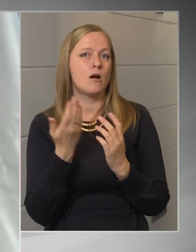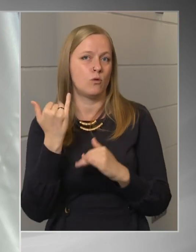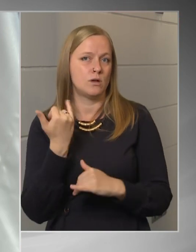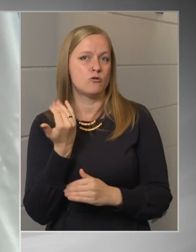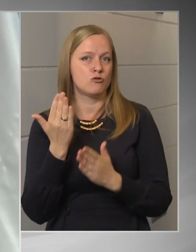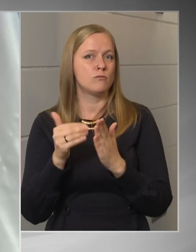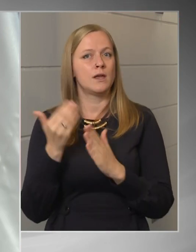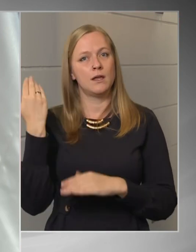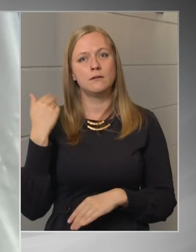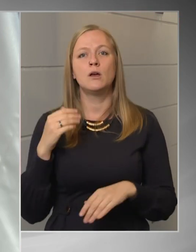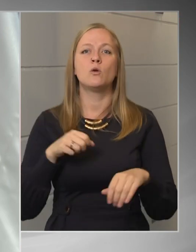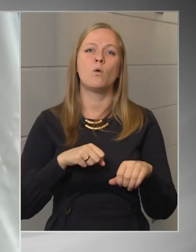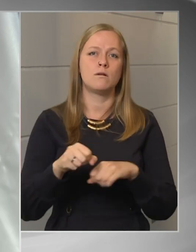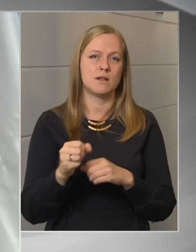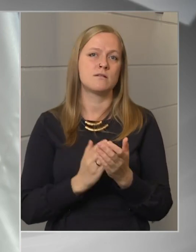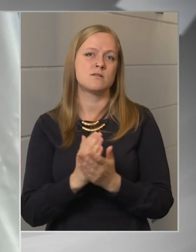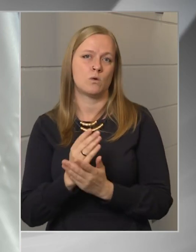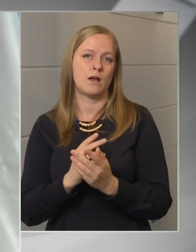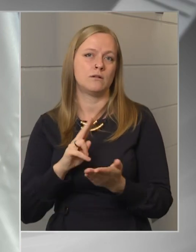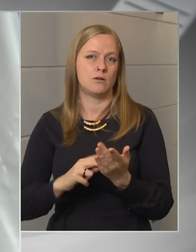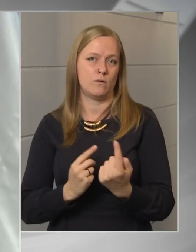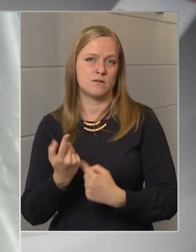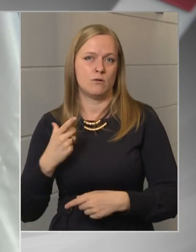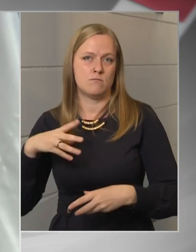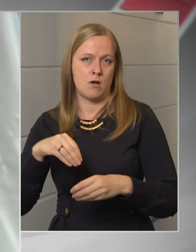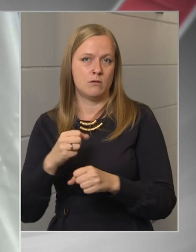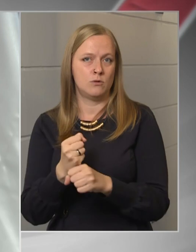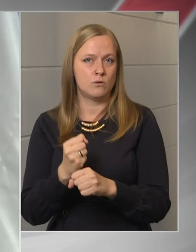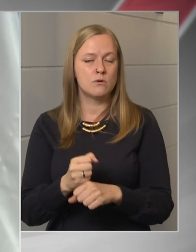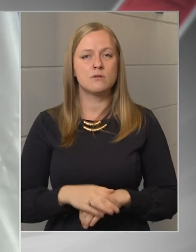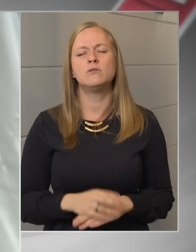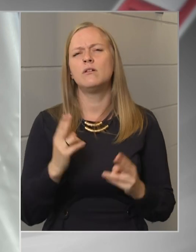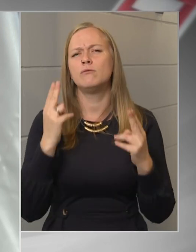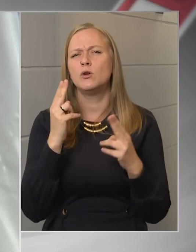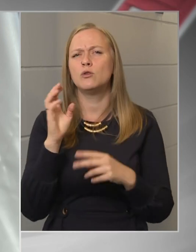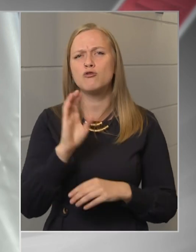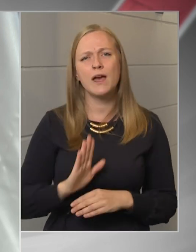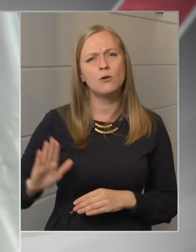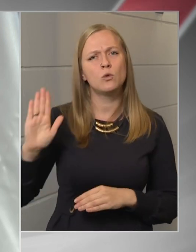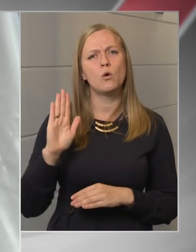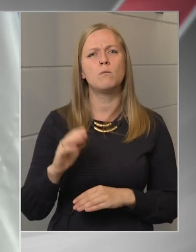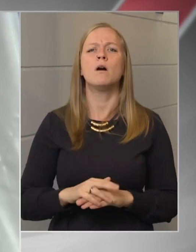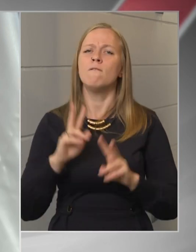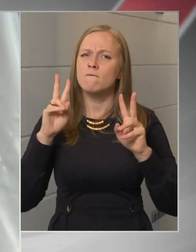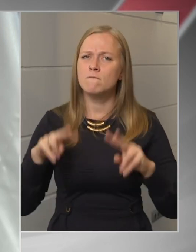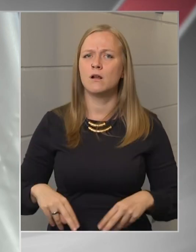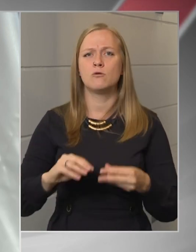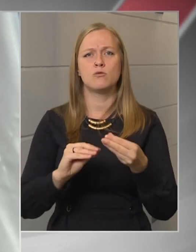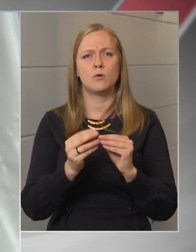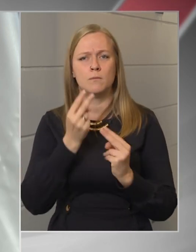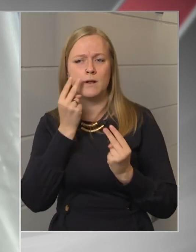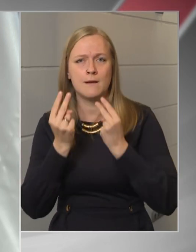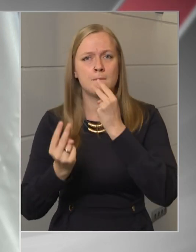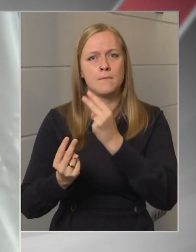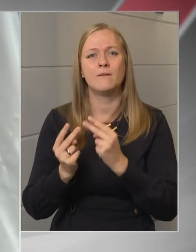amikor még kormányzati-szolgálati viszonyban állt, és szerintem nagyon fontos, Európa, amikor a valós problémáira próbált tekinteni,